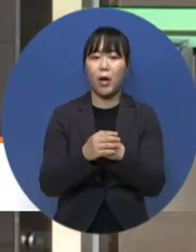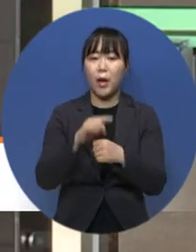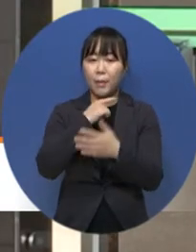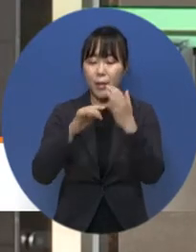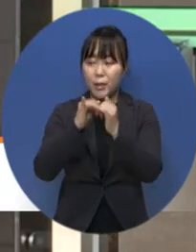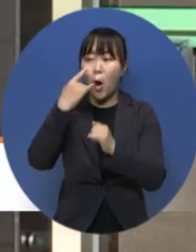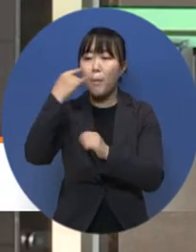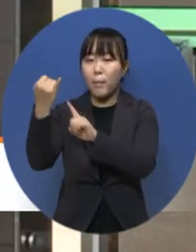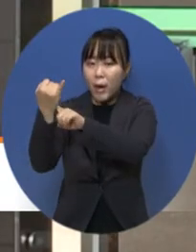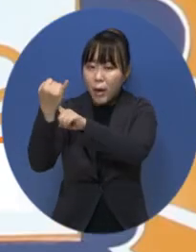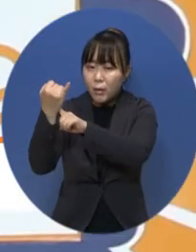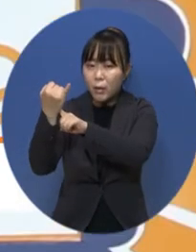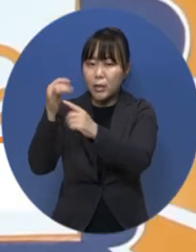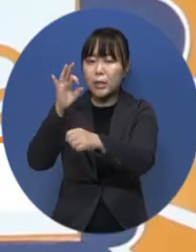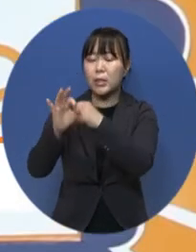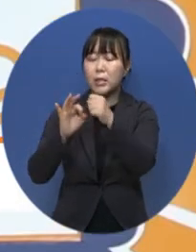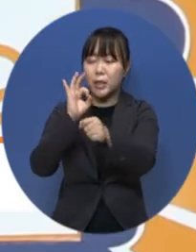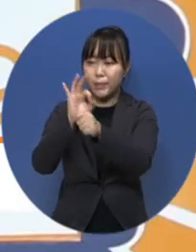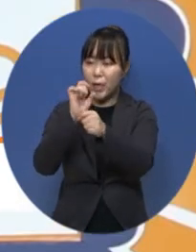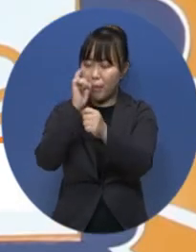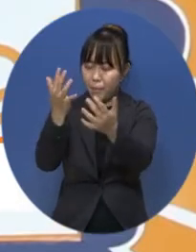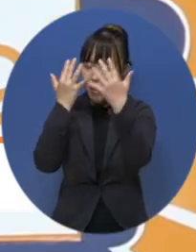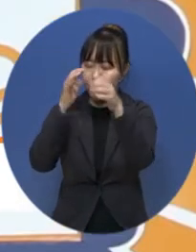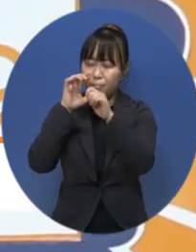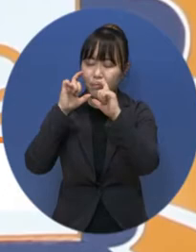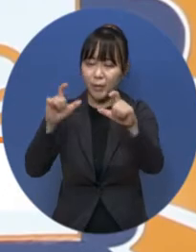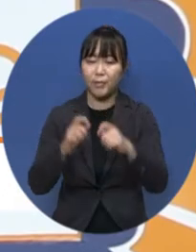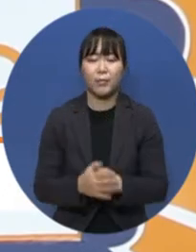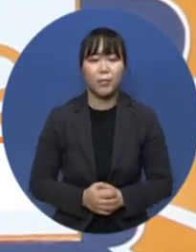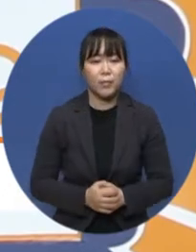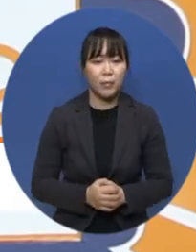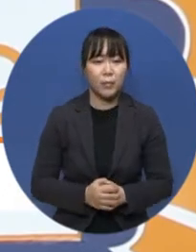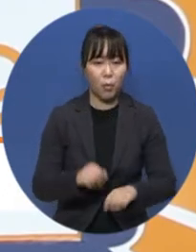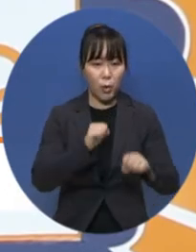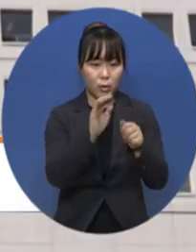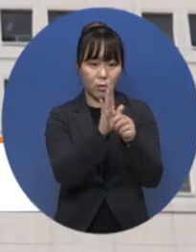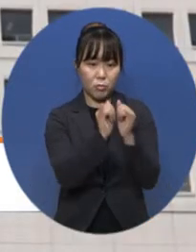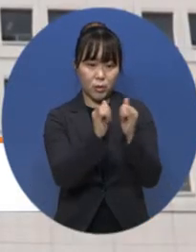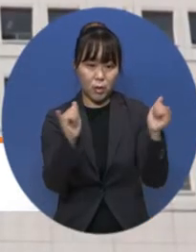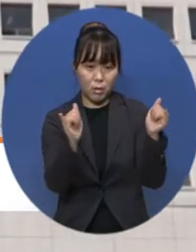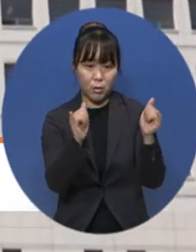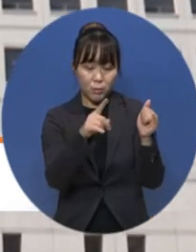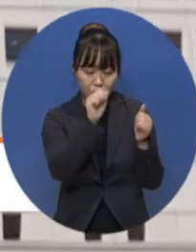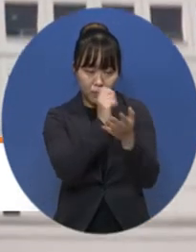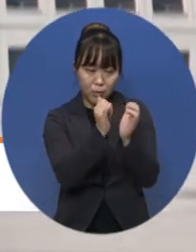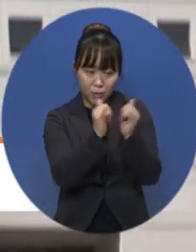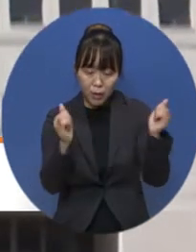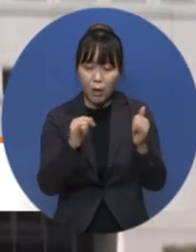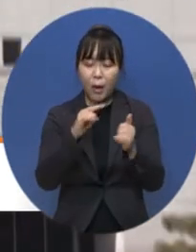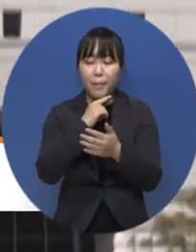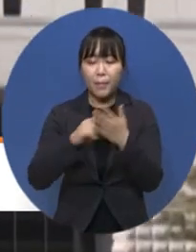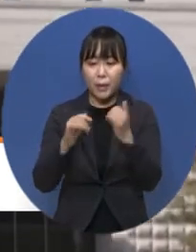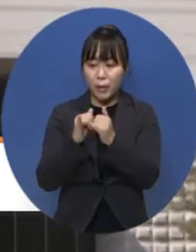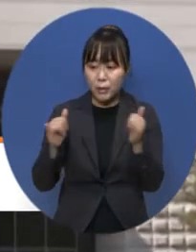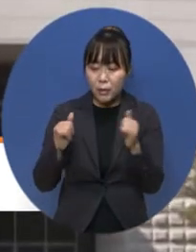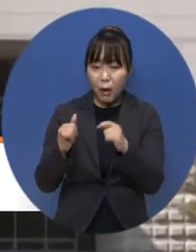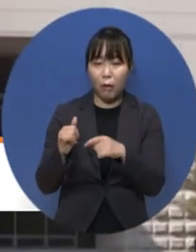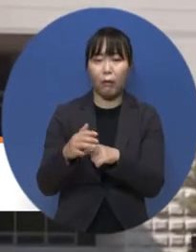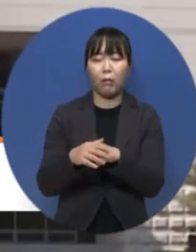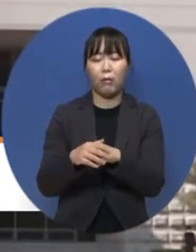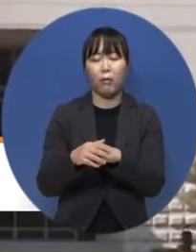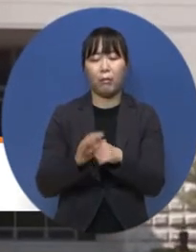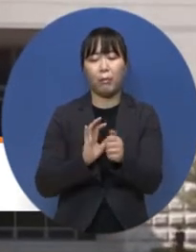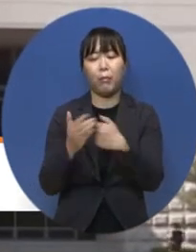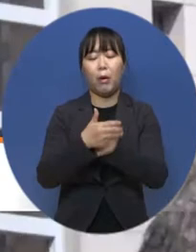친모에게는 징역 10년을 선고했습니다. 재판부는 활동지원사인 피고인은 피해자를 보호해야 하는 의무가